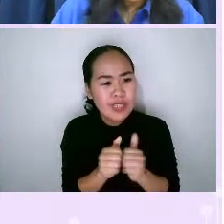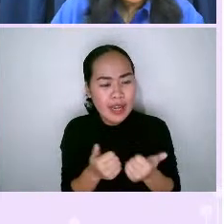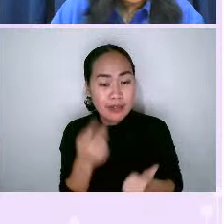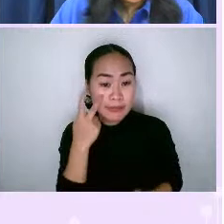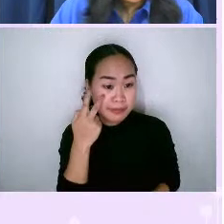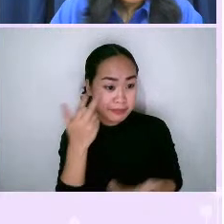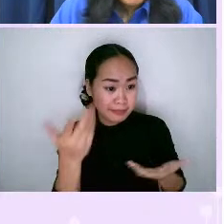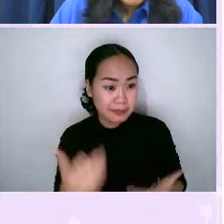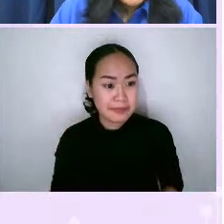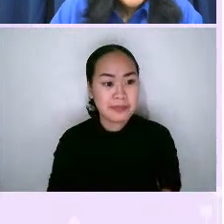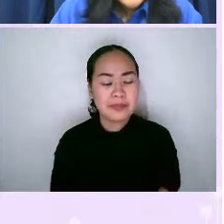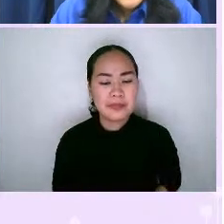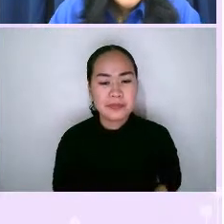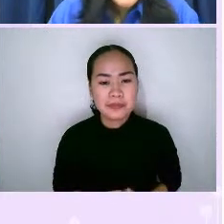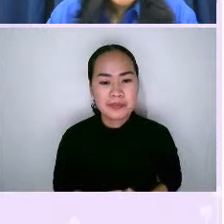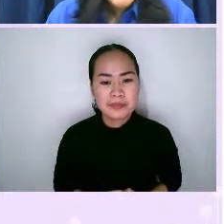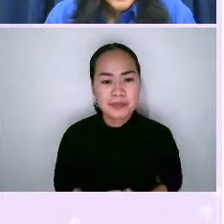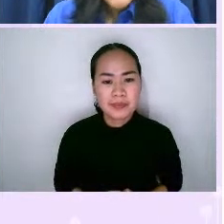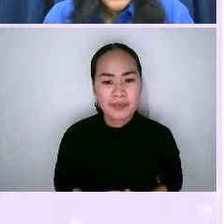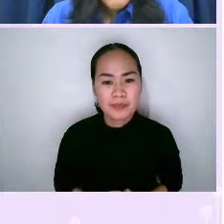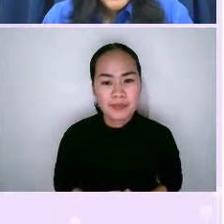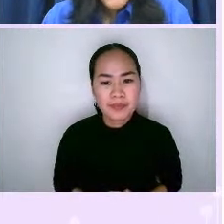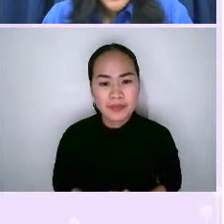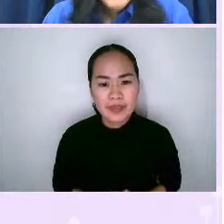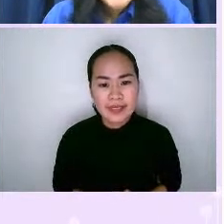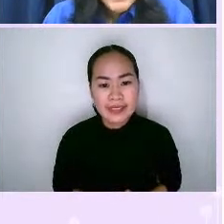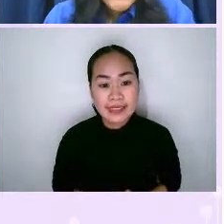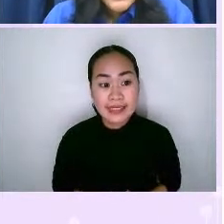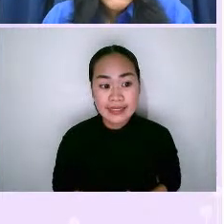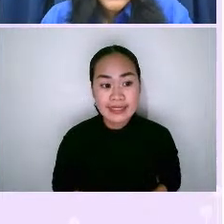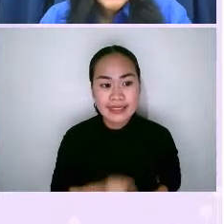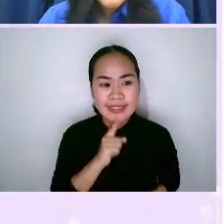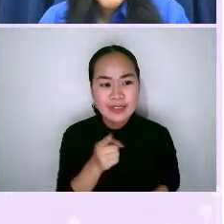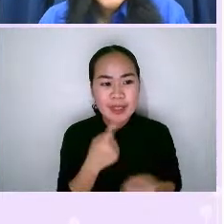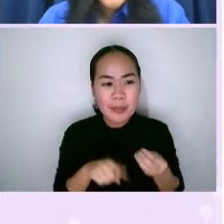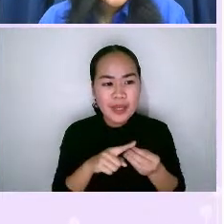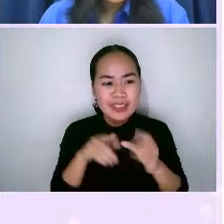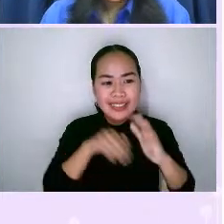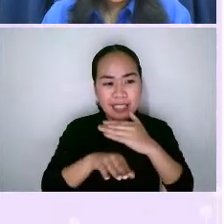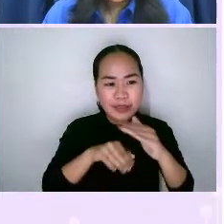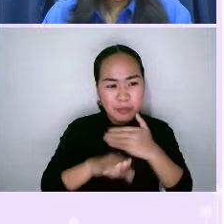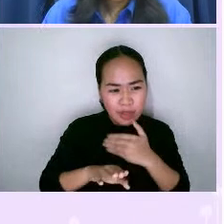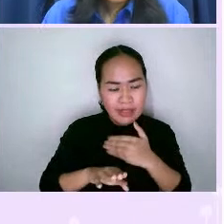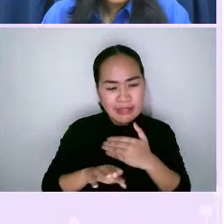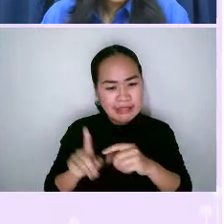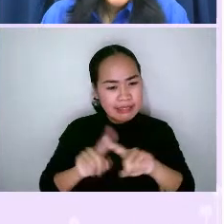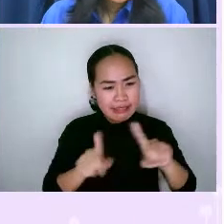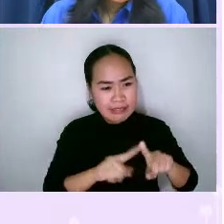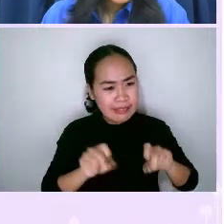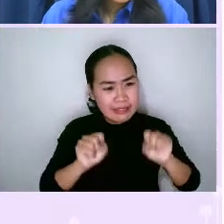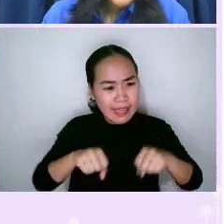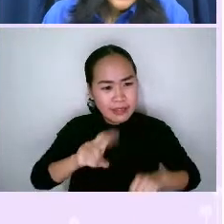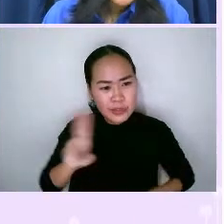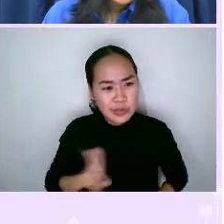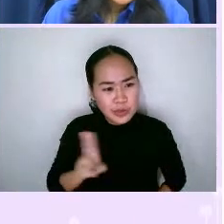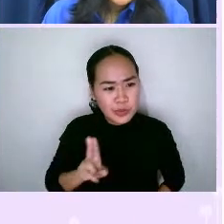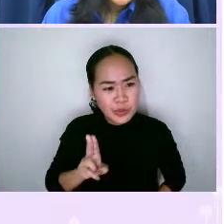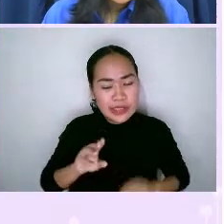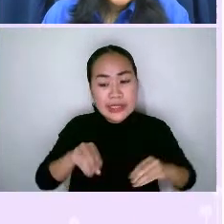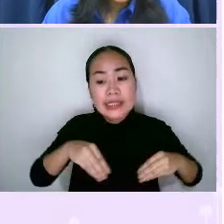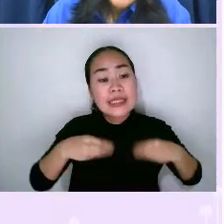po, dahil nga po sinabi namin, no, accessible at flexible ito, nabibigyan ang mga